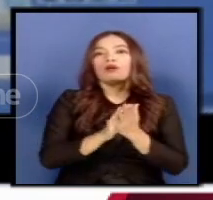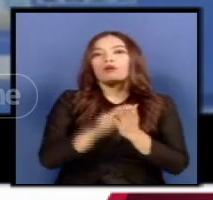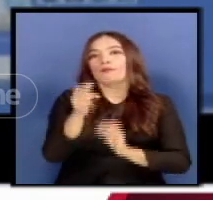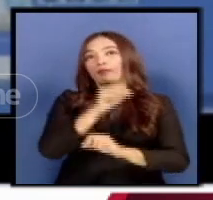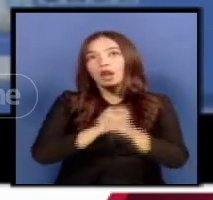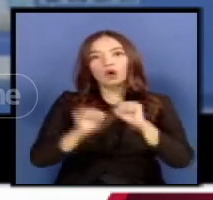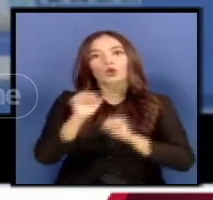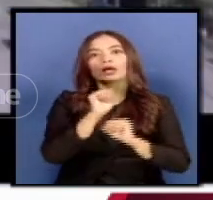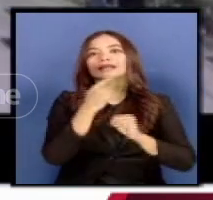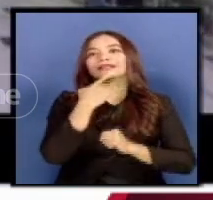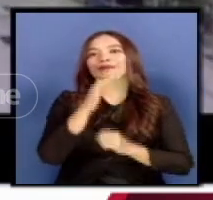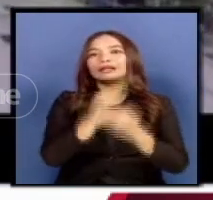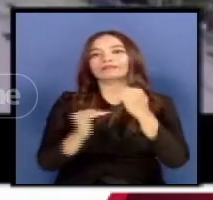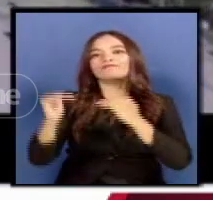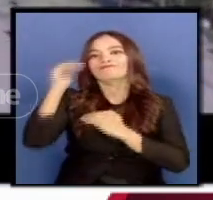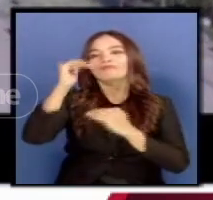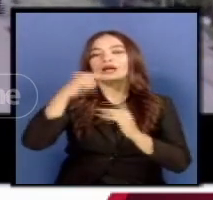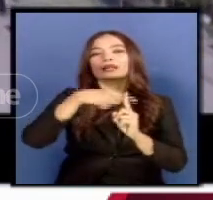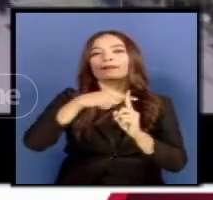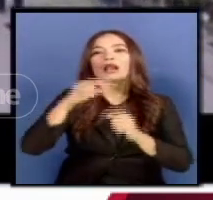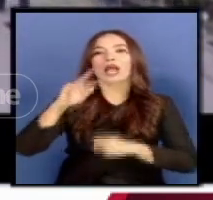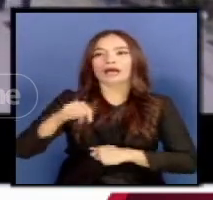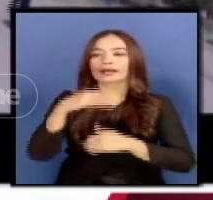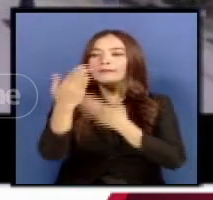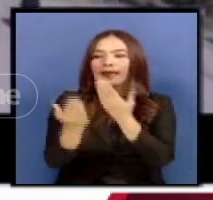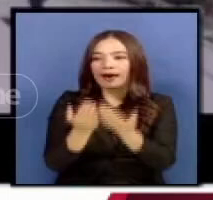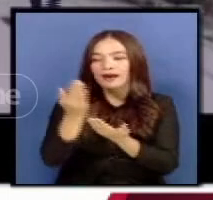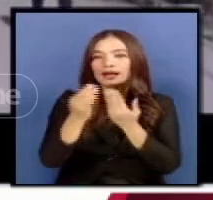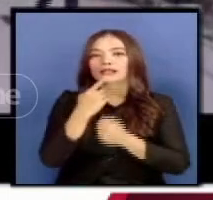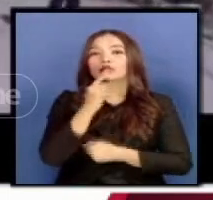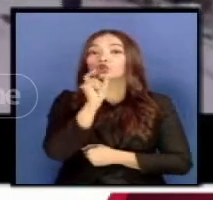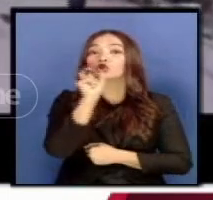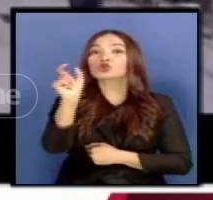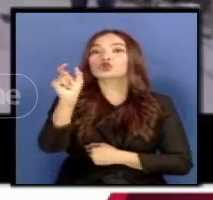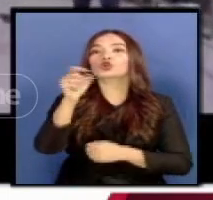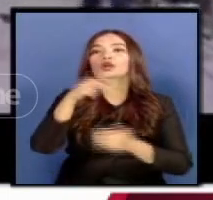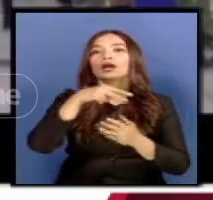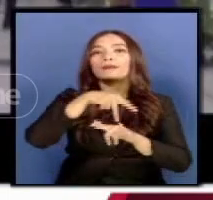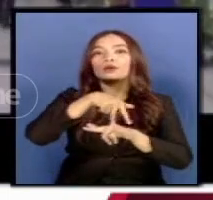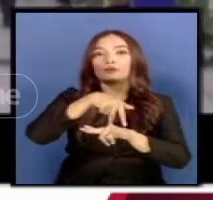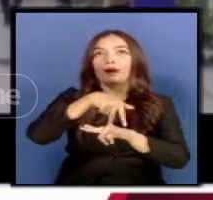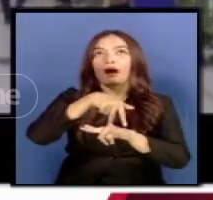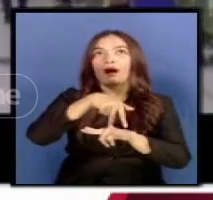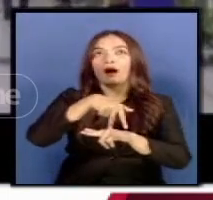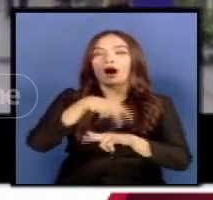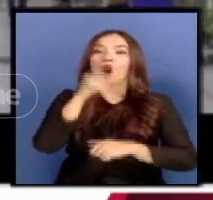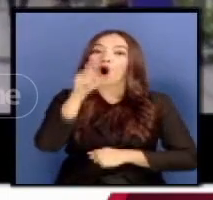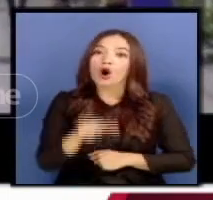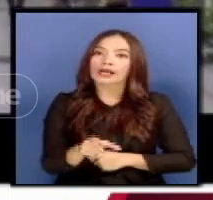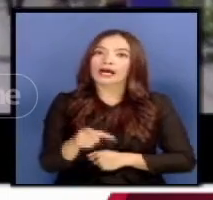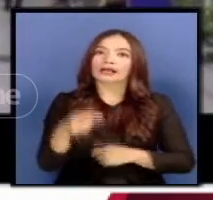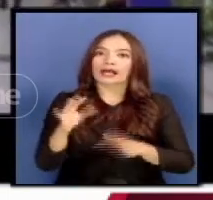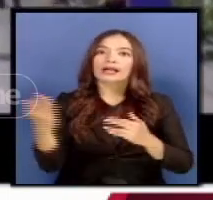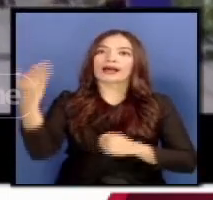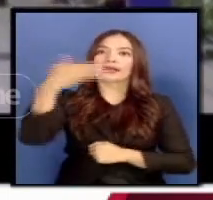memberlakukan ataupun meningkatkan beberapa pelayanan bagi para penumpang, baik mereka yang